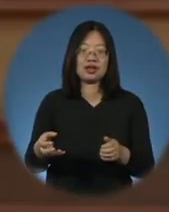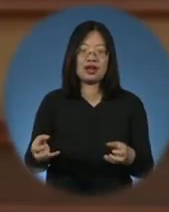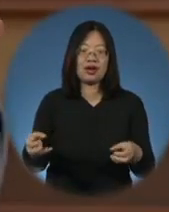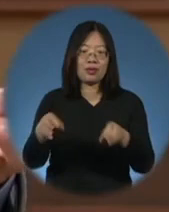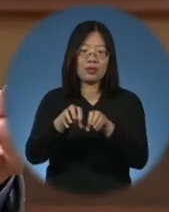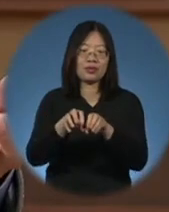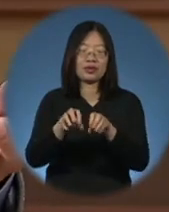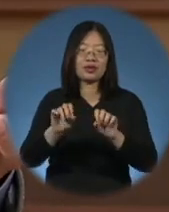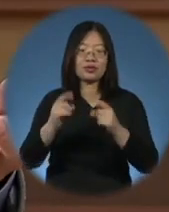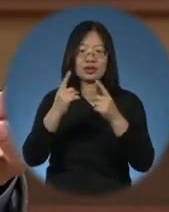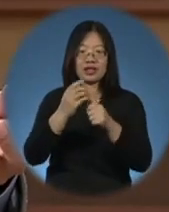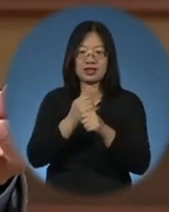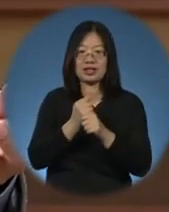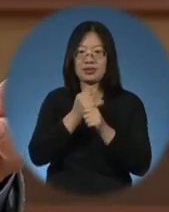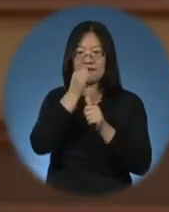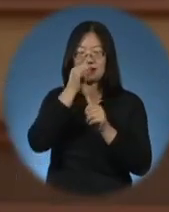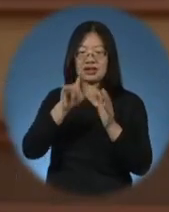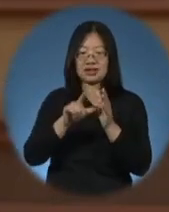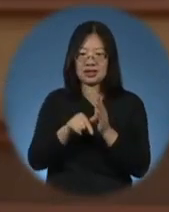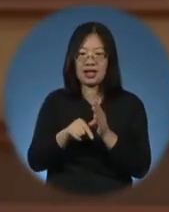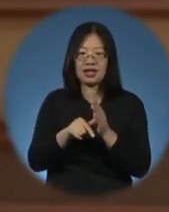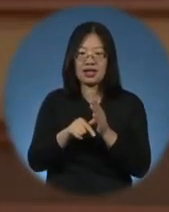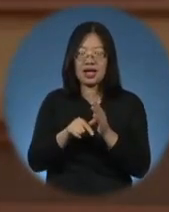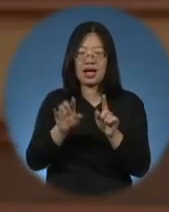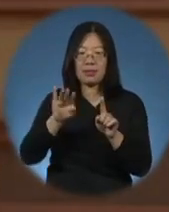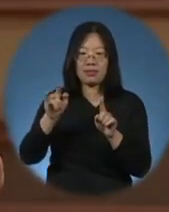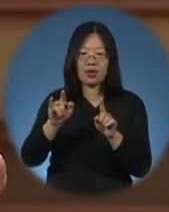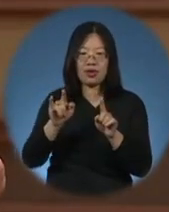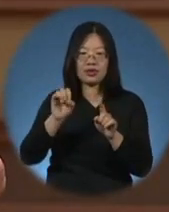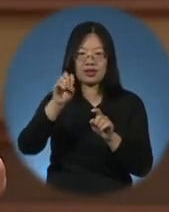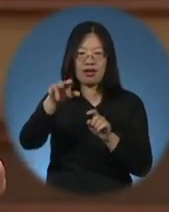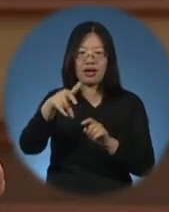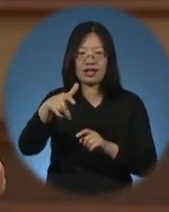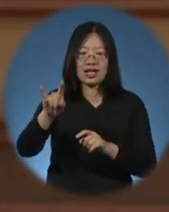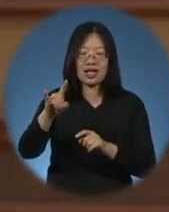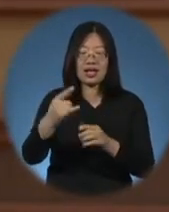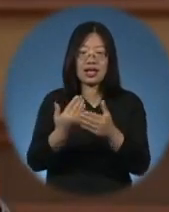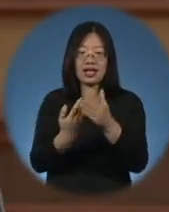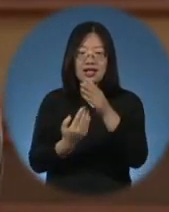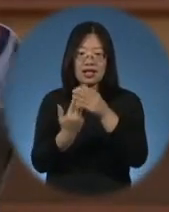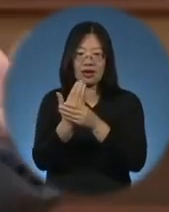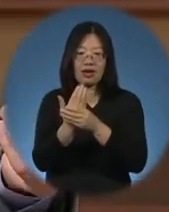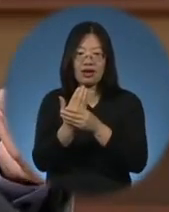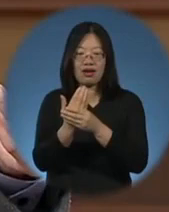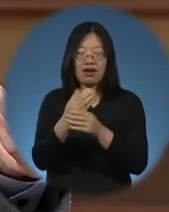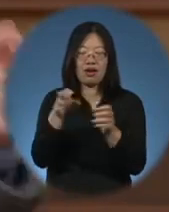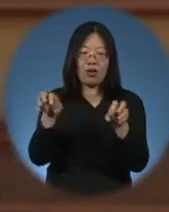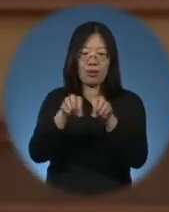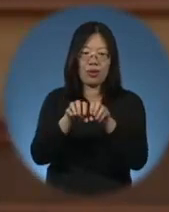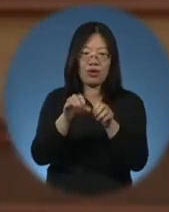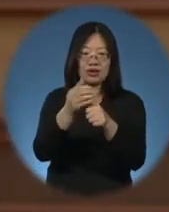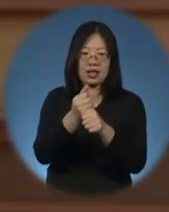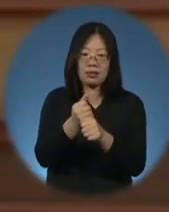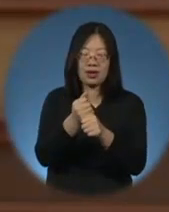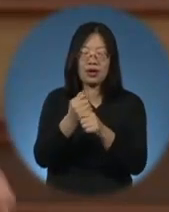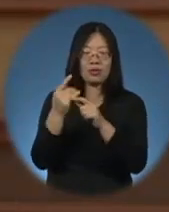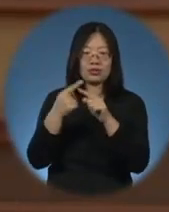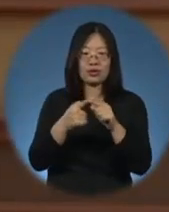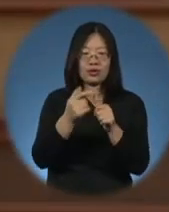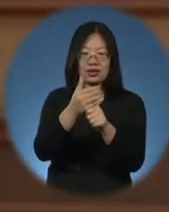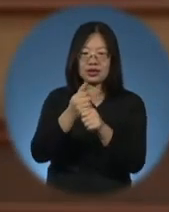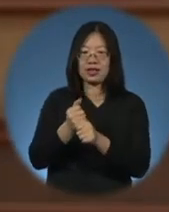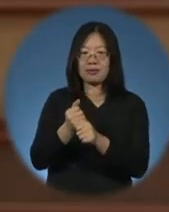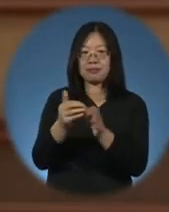거나 동시에 잡을 수 있을 때 예. 내가 한 번에 던져서 뭐 개가 나와가지고 예. 그러면 업을 수도 있고 잡을 수도 있을 때는 무조건 잡아라.